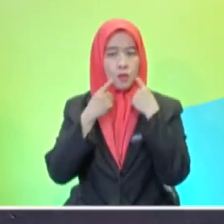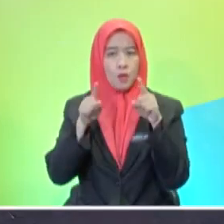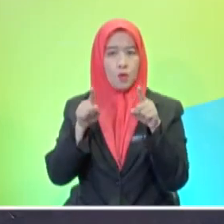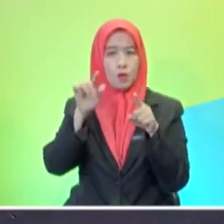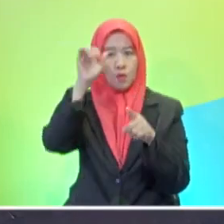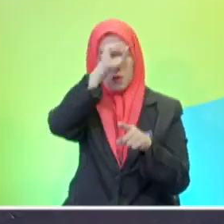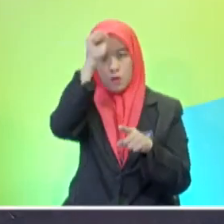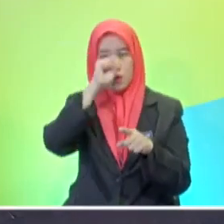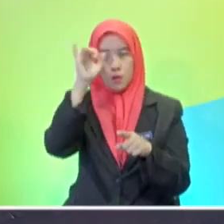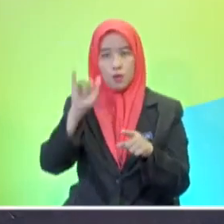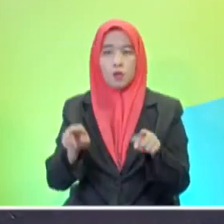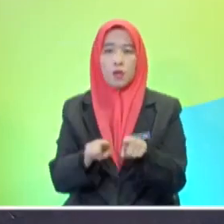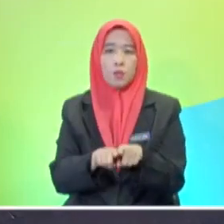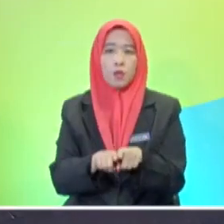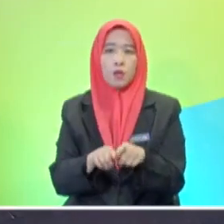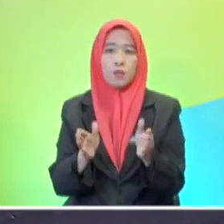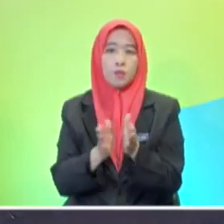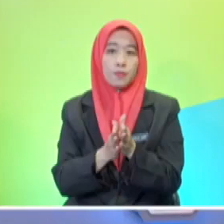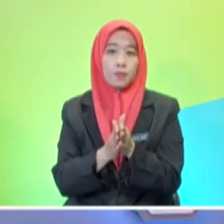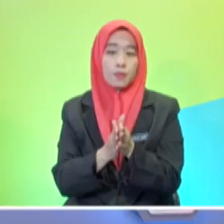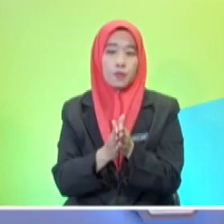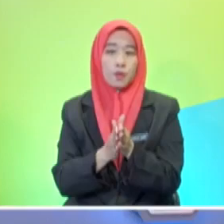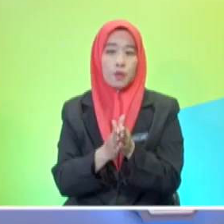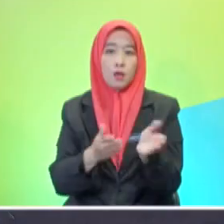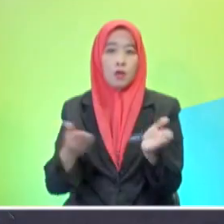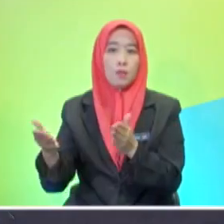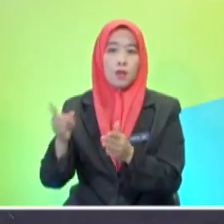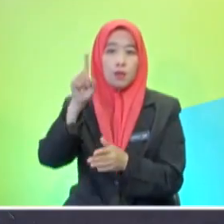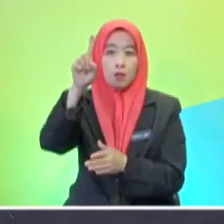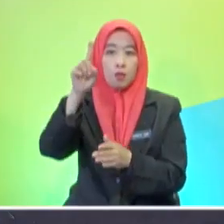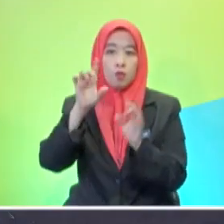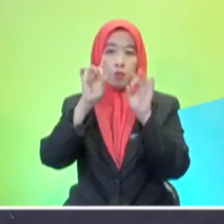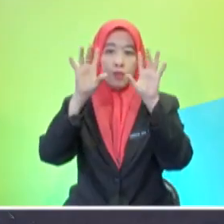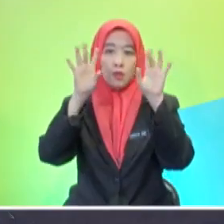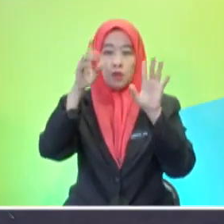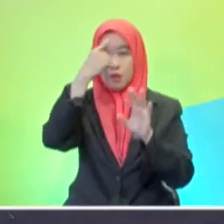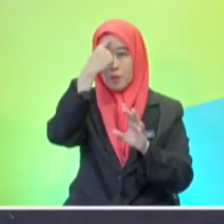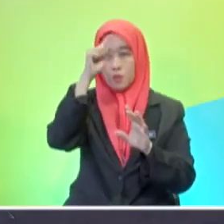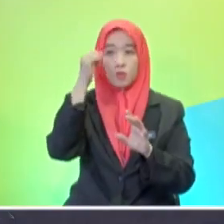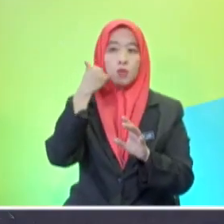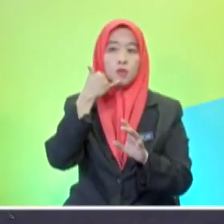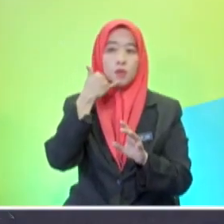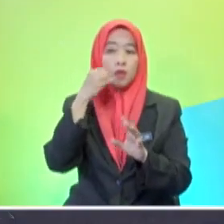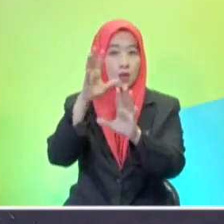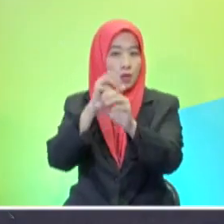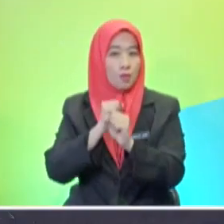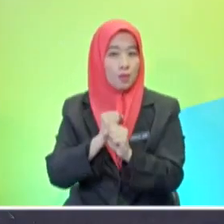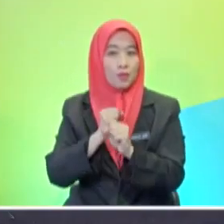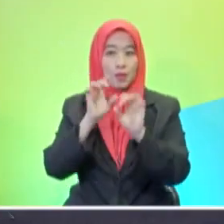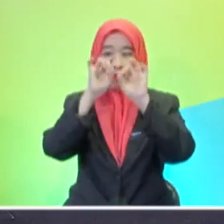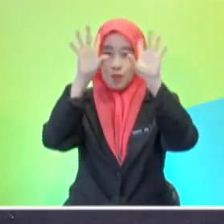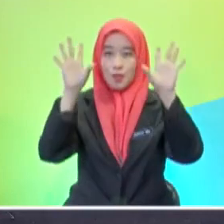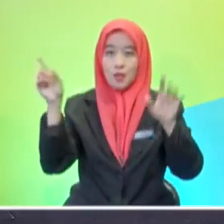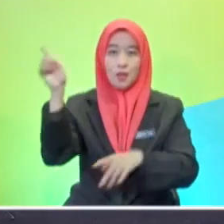cikgu beri tepukan yang gemuruh. Dan Syafika, cikgu bagi satu bintang pada Syafika. Terima kasih cikgu, dapat juga bintang pada hari